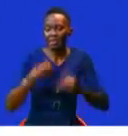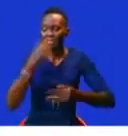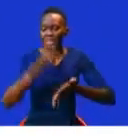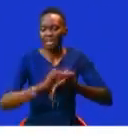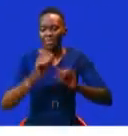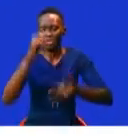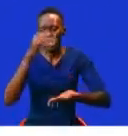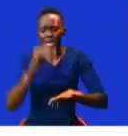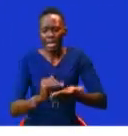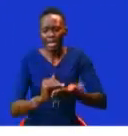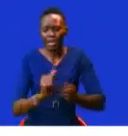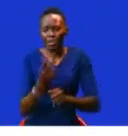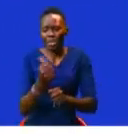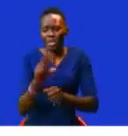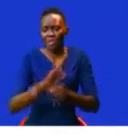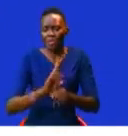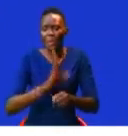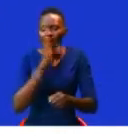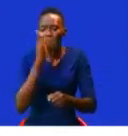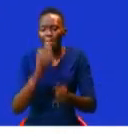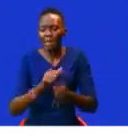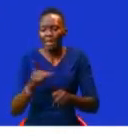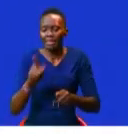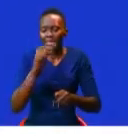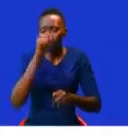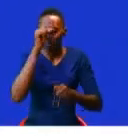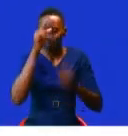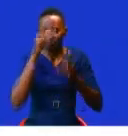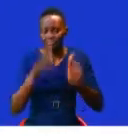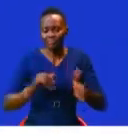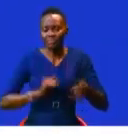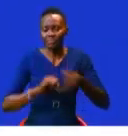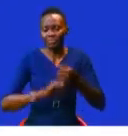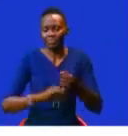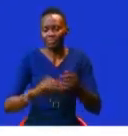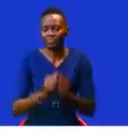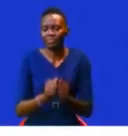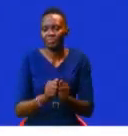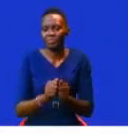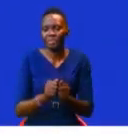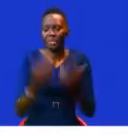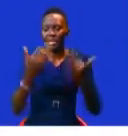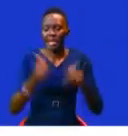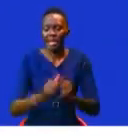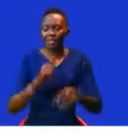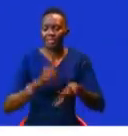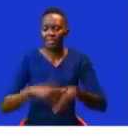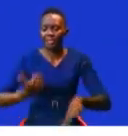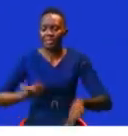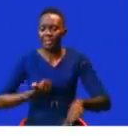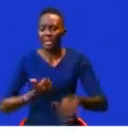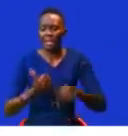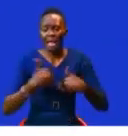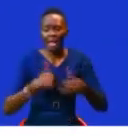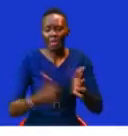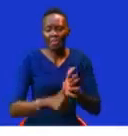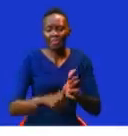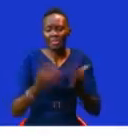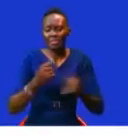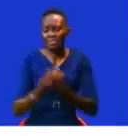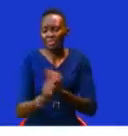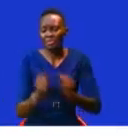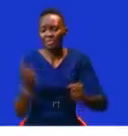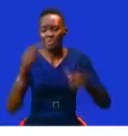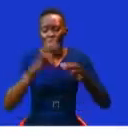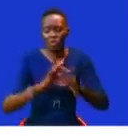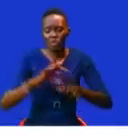mwa mangeny. Mawake yo sabido katiyo nye utaulo magria. Wasendo wa mseche moku kamine ni machikama nyiri ni machikama ndo kata school. Bede cheda. Kej